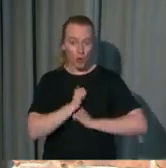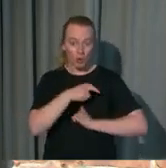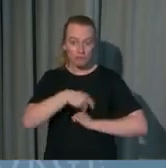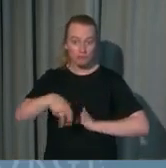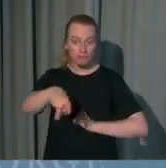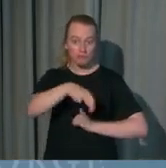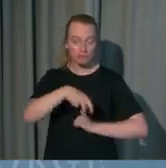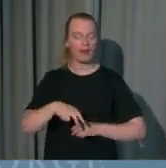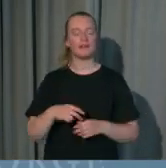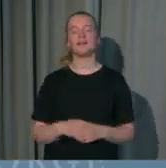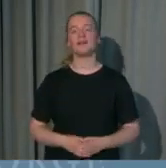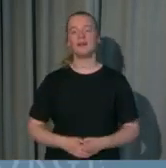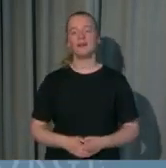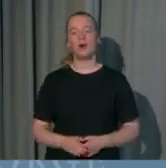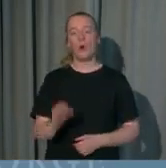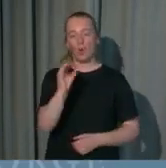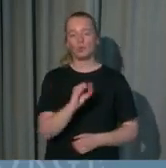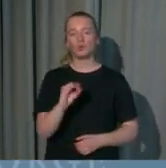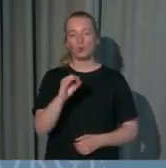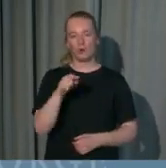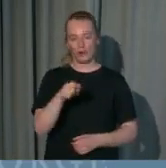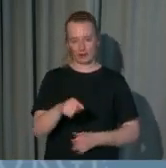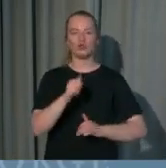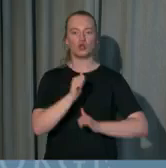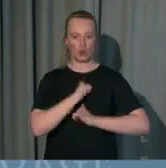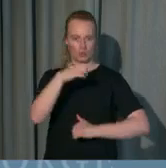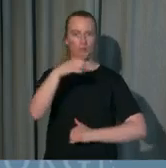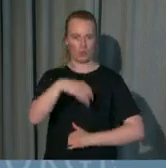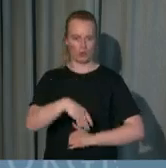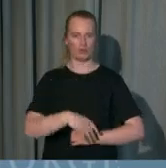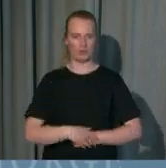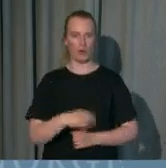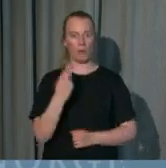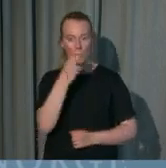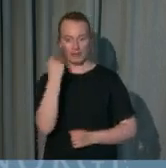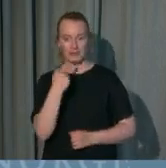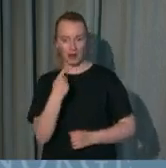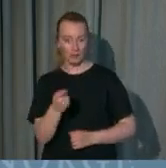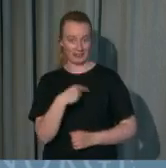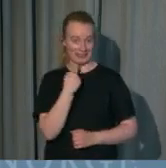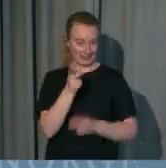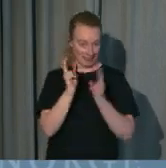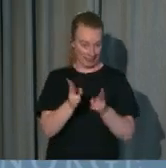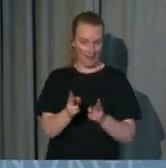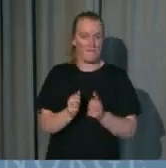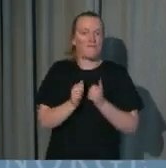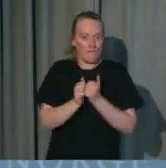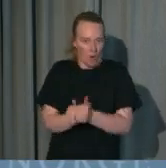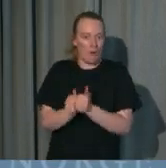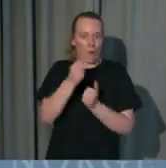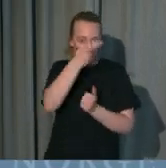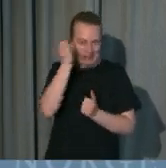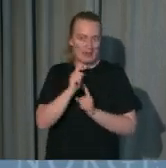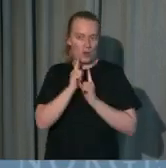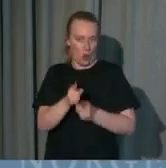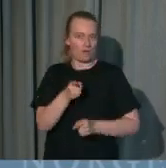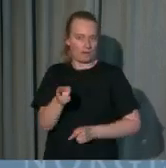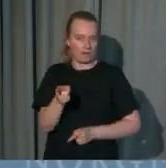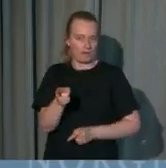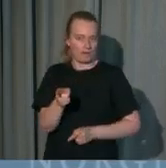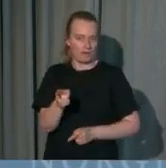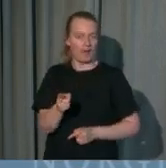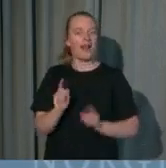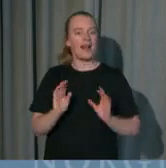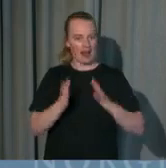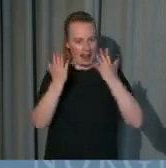by, og som politiet har sagt, og som vi sier, følg politiets råd. Lev som normalt,